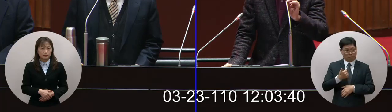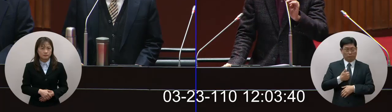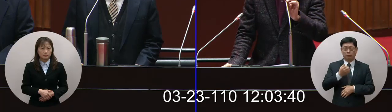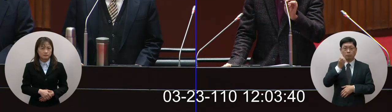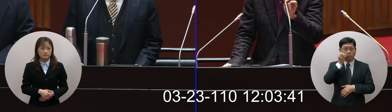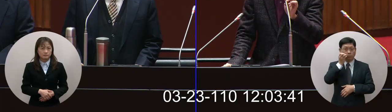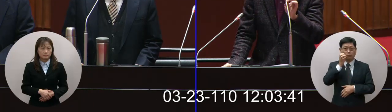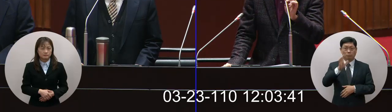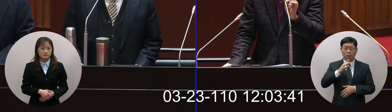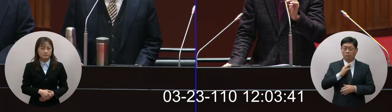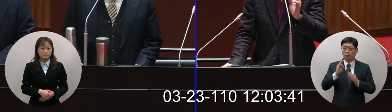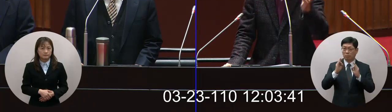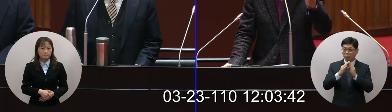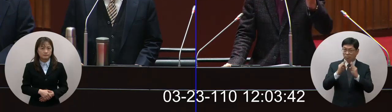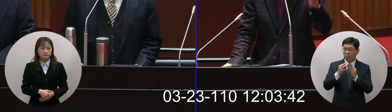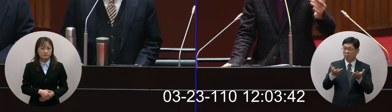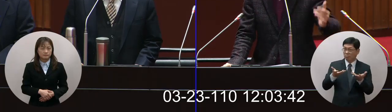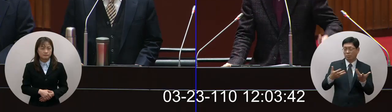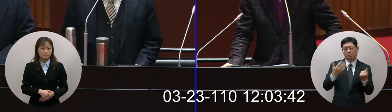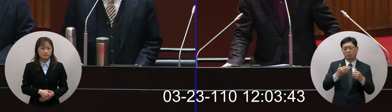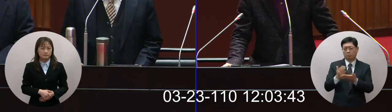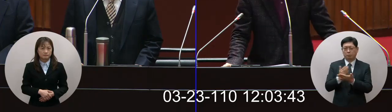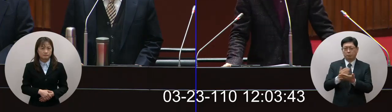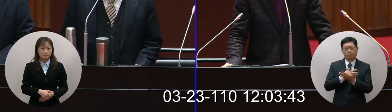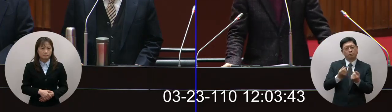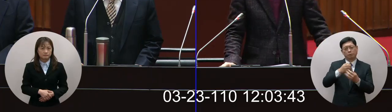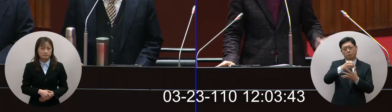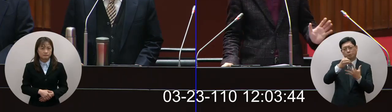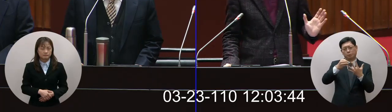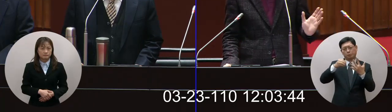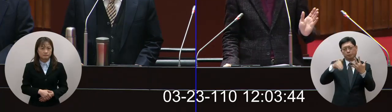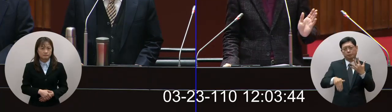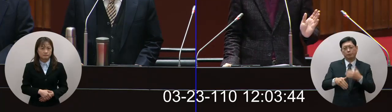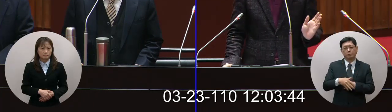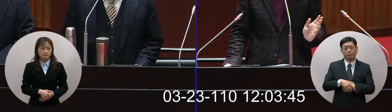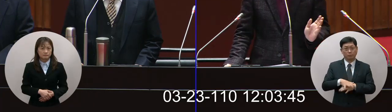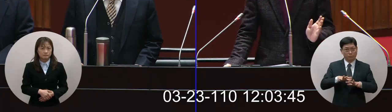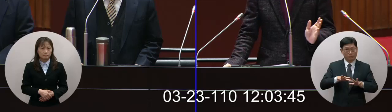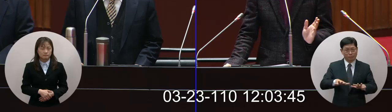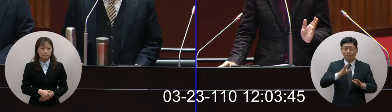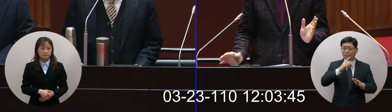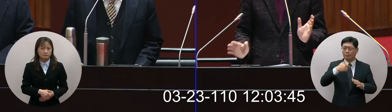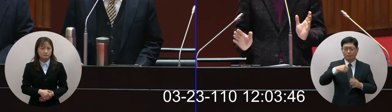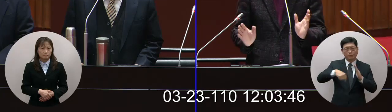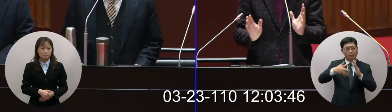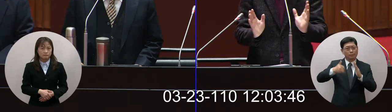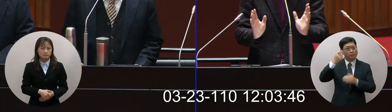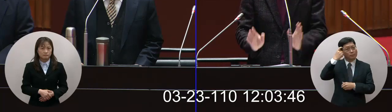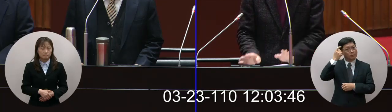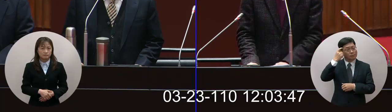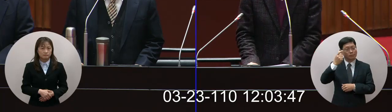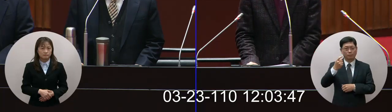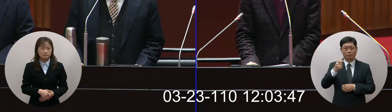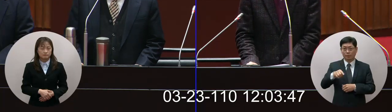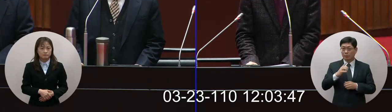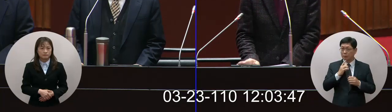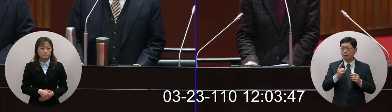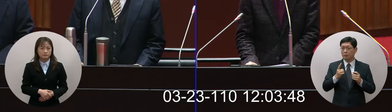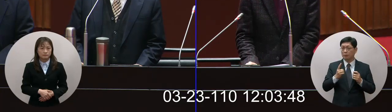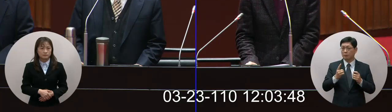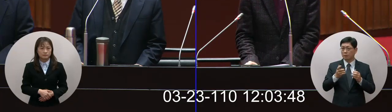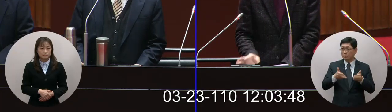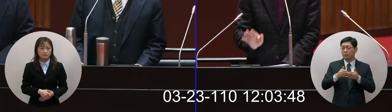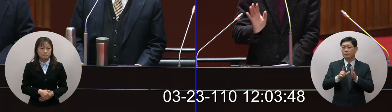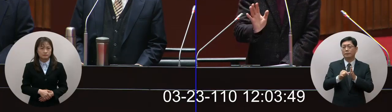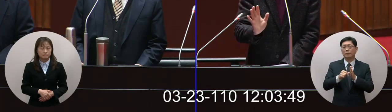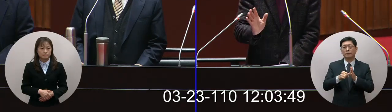这个金融地位啊也频频一直下滑啊，是不是院长可以思考在这样一个重要的时